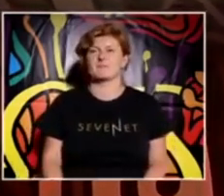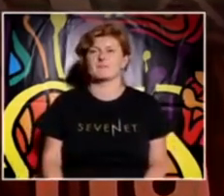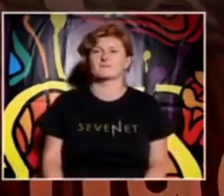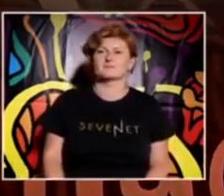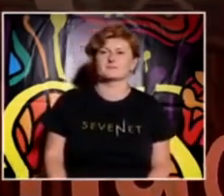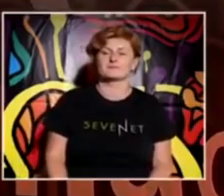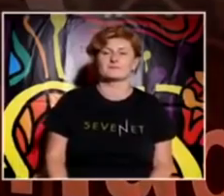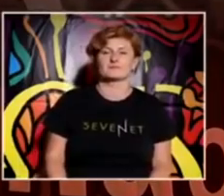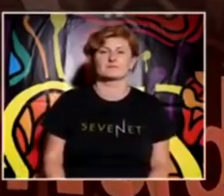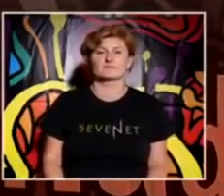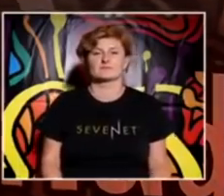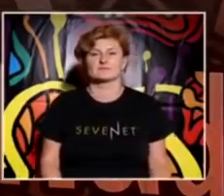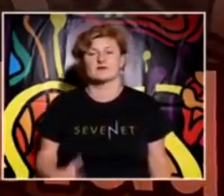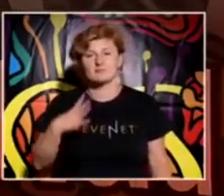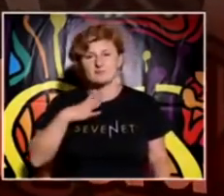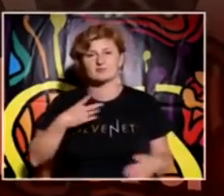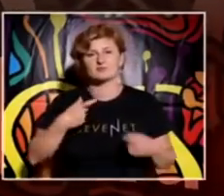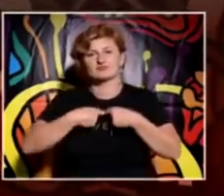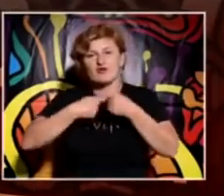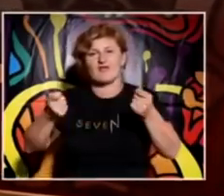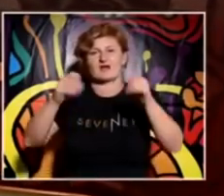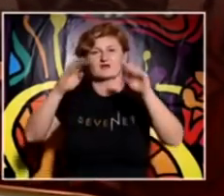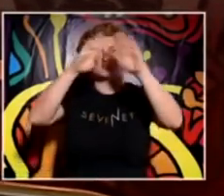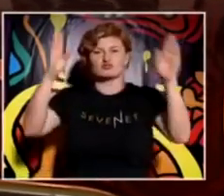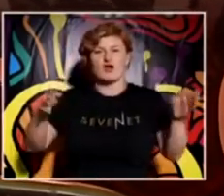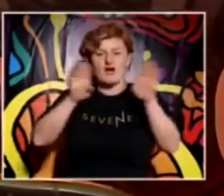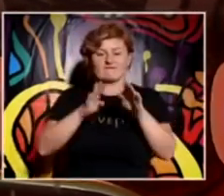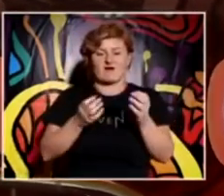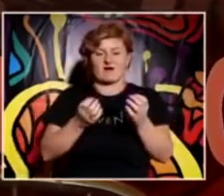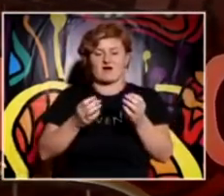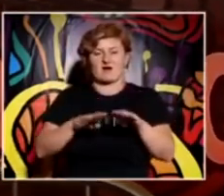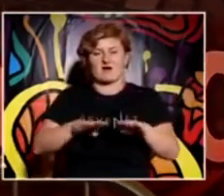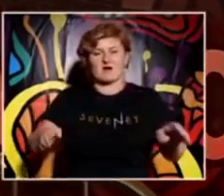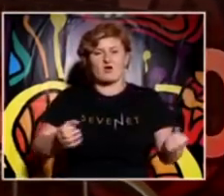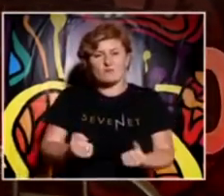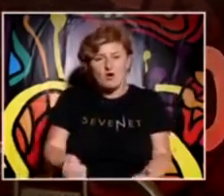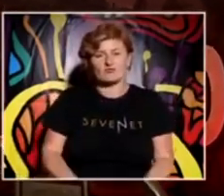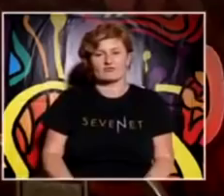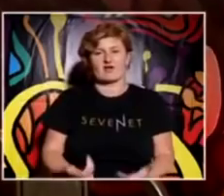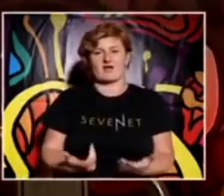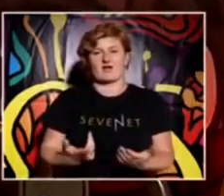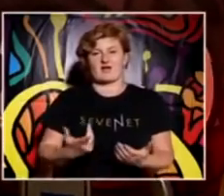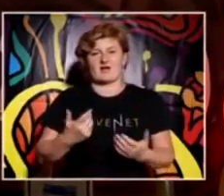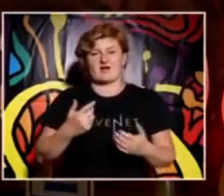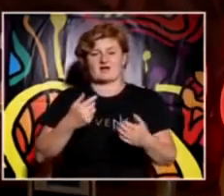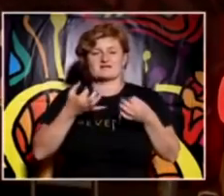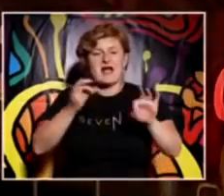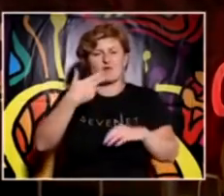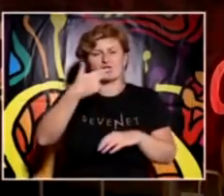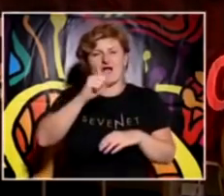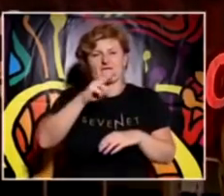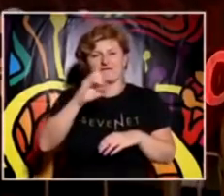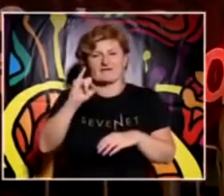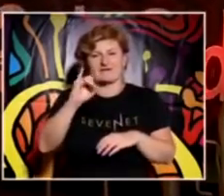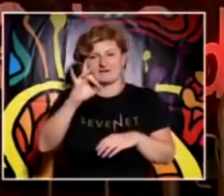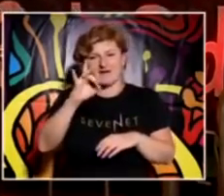była wyprzedaż graciarni naszej. Sprzedaliśmy szafy, komody, nawet jakoś... nawigację do samochodu, różne